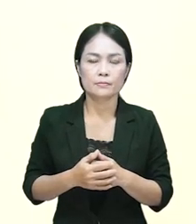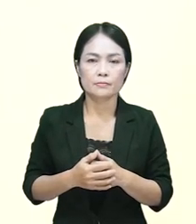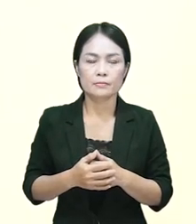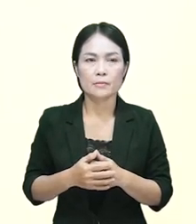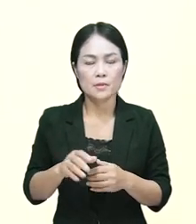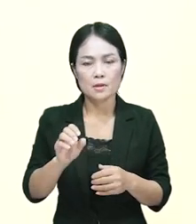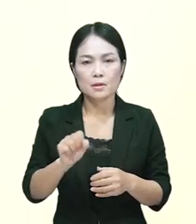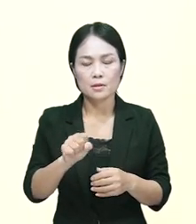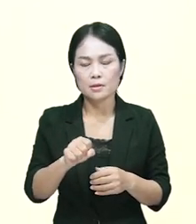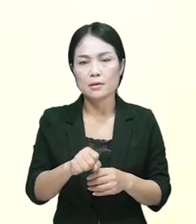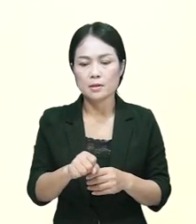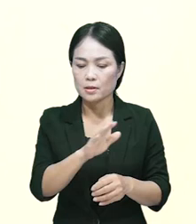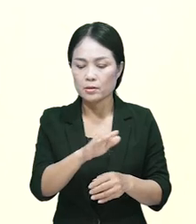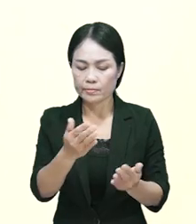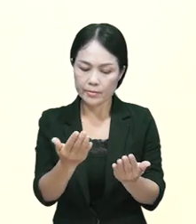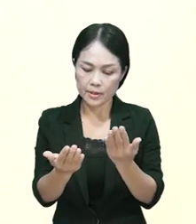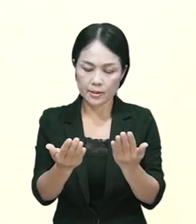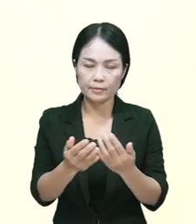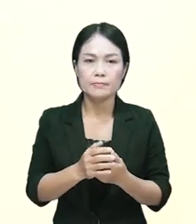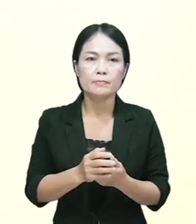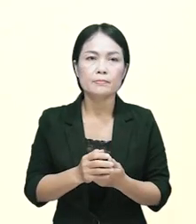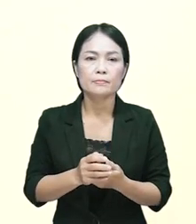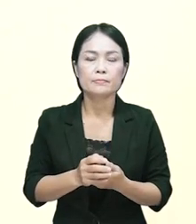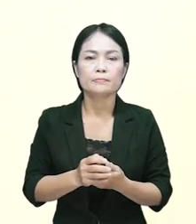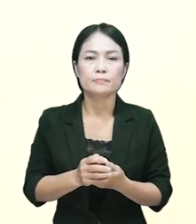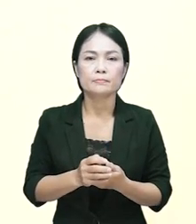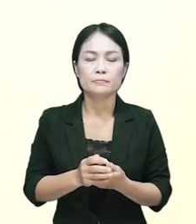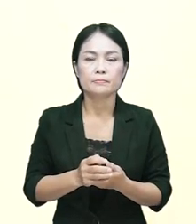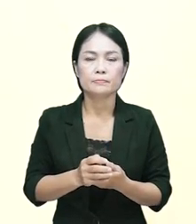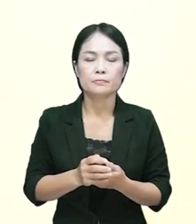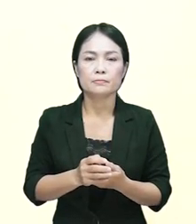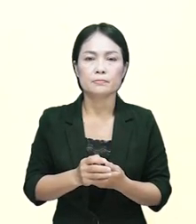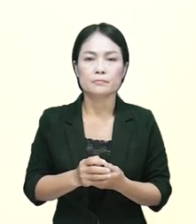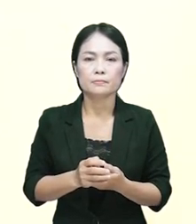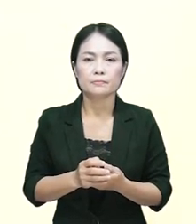ចាកូនផ្ទៀងកូនកូនផ្ទៀងណាកូនណា